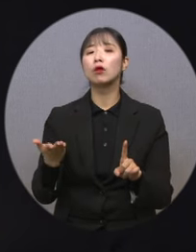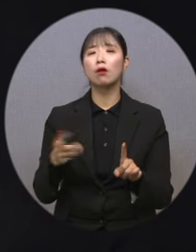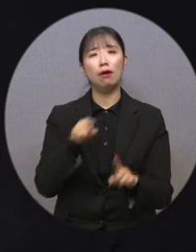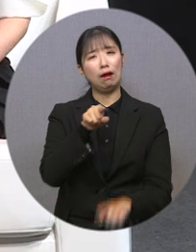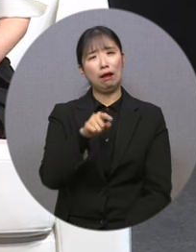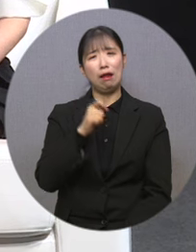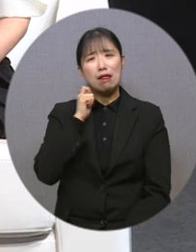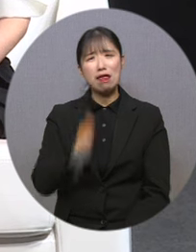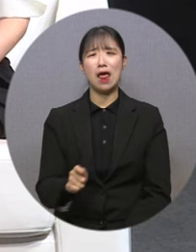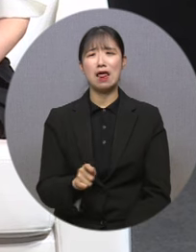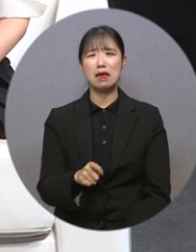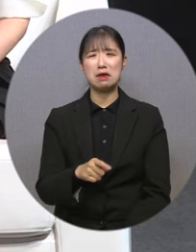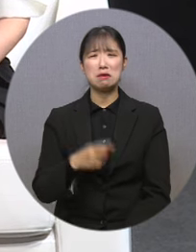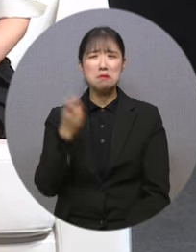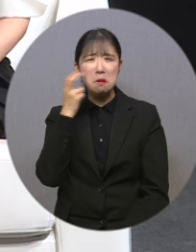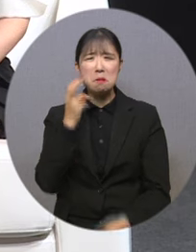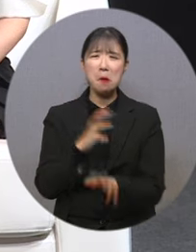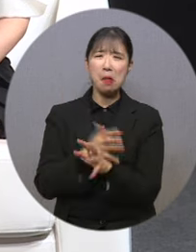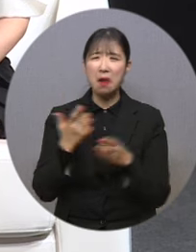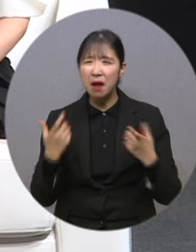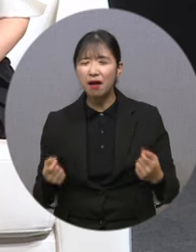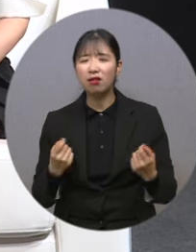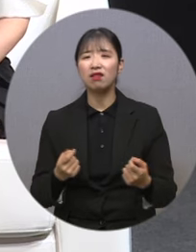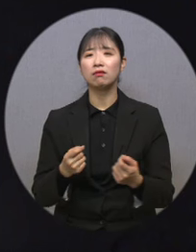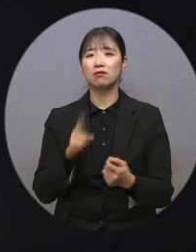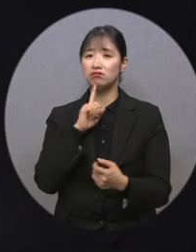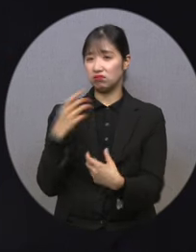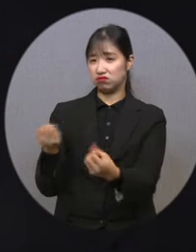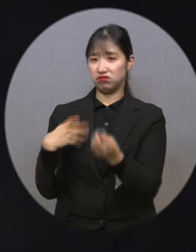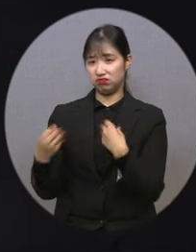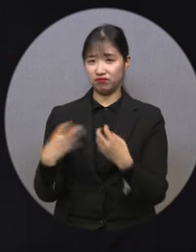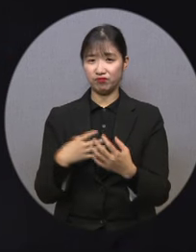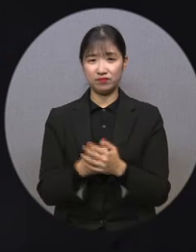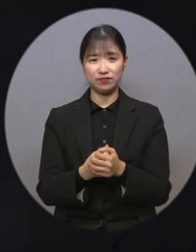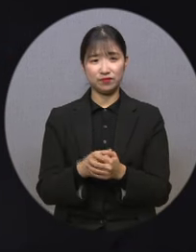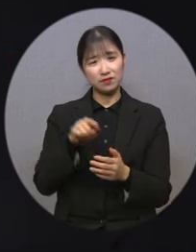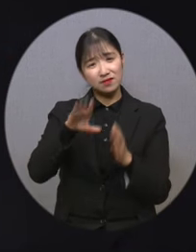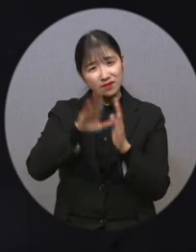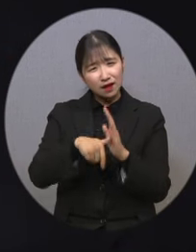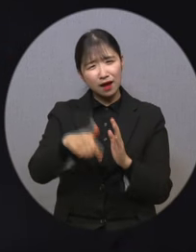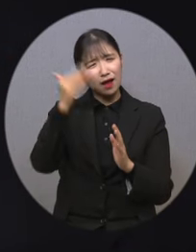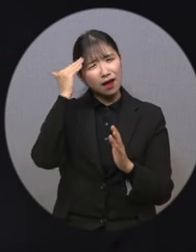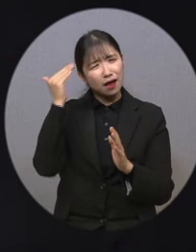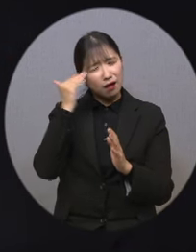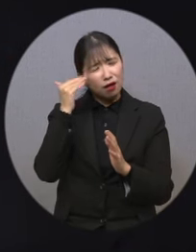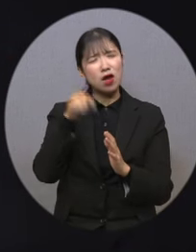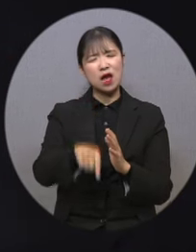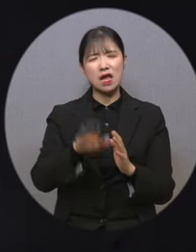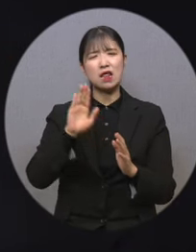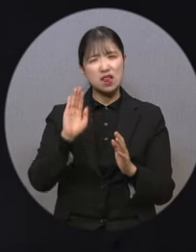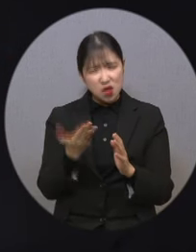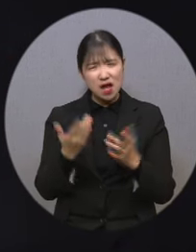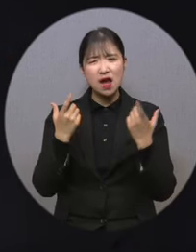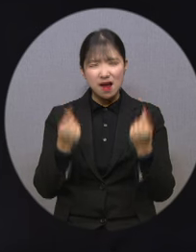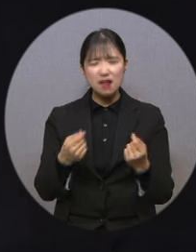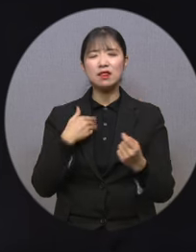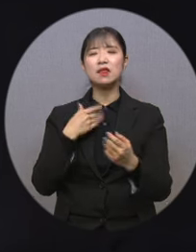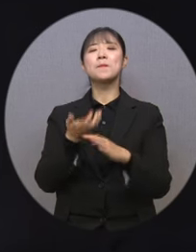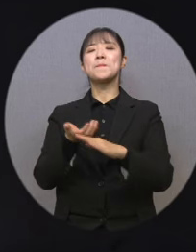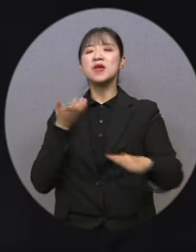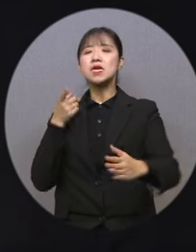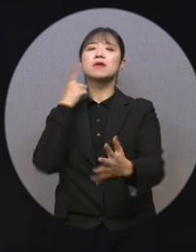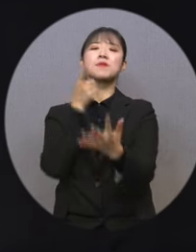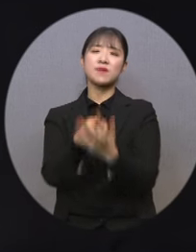사기꾼이다, 코미디다 이렇게 말했는데, 그때 대한민국이 이렇게 될 걸 나는 미리 다 내다보고